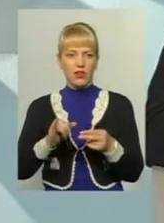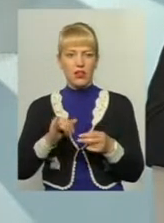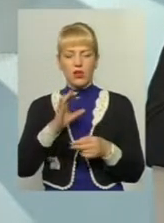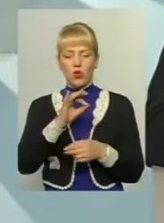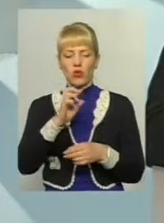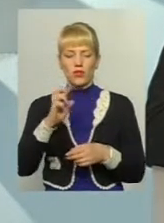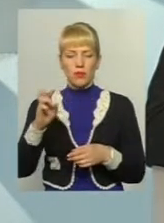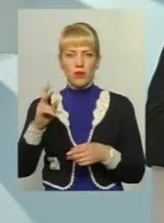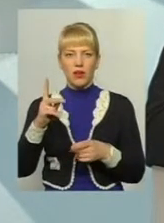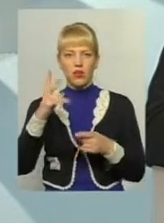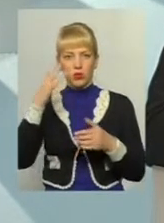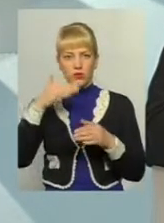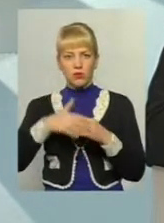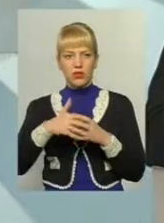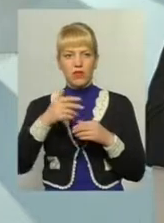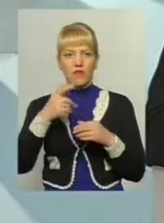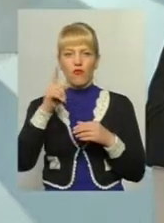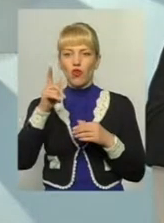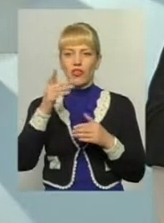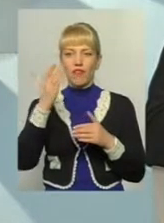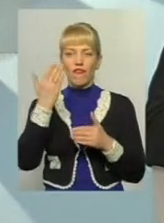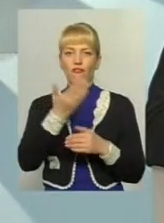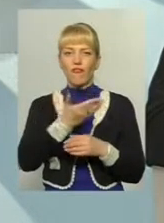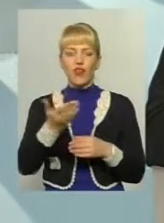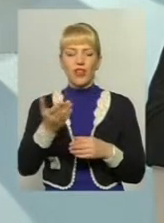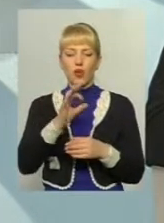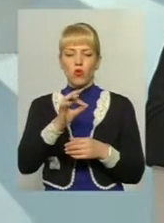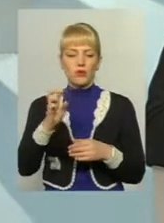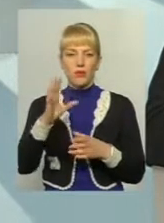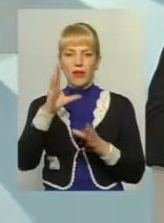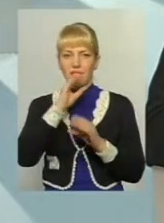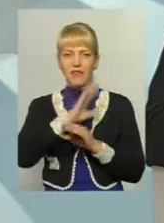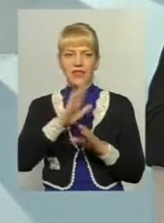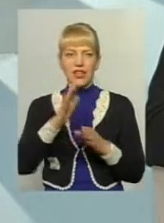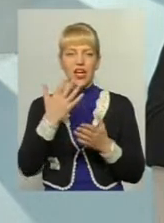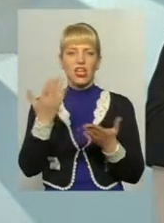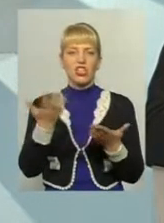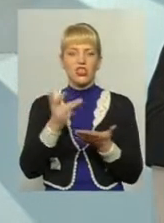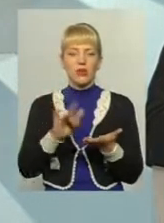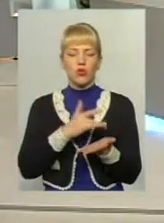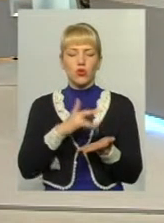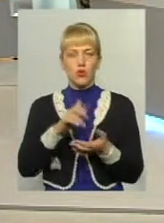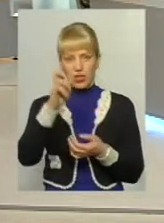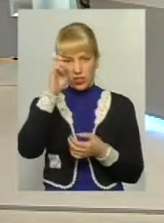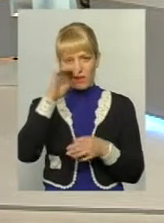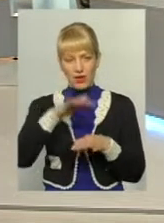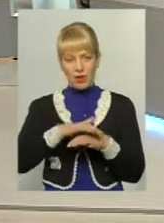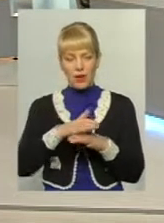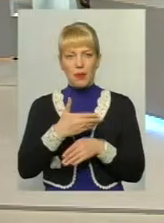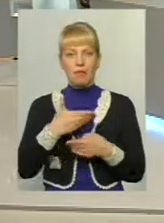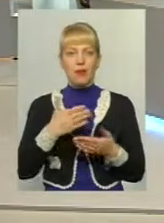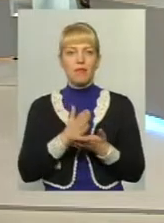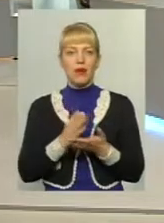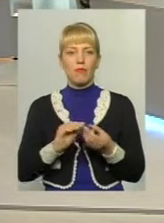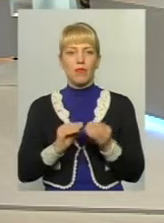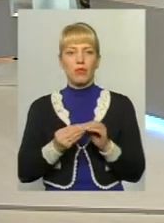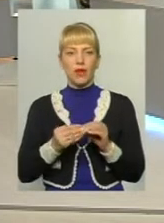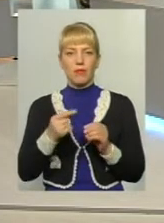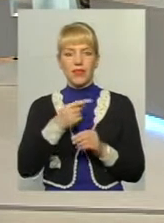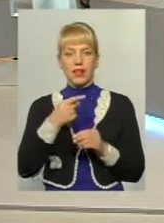субсидії мешканцям, потім не відшкодовує їх, цей потік припиняється. І в один прекрасний момент